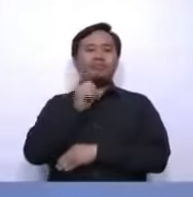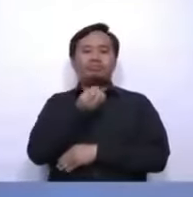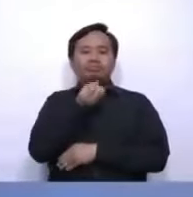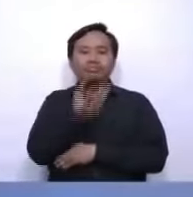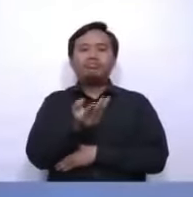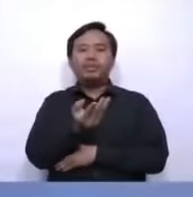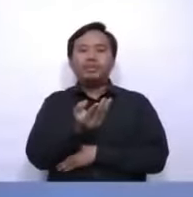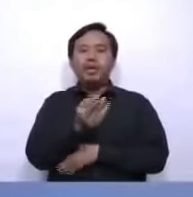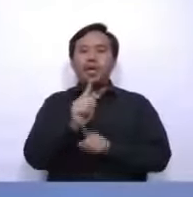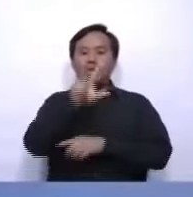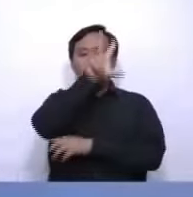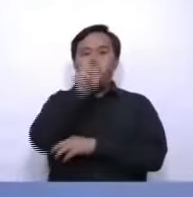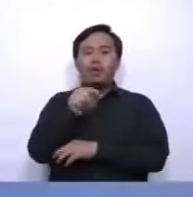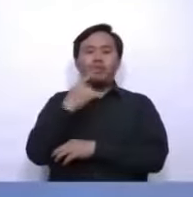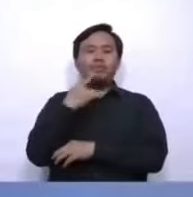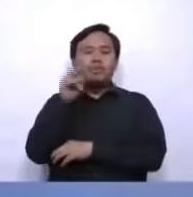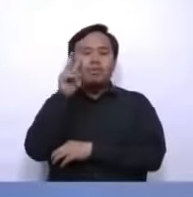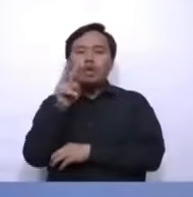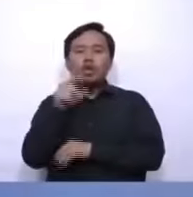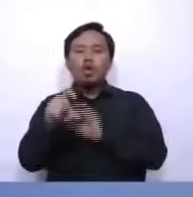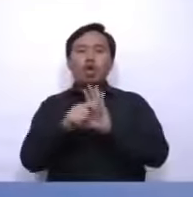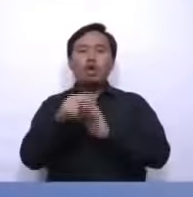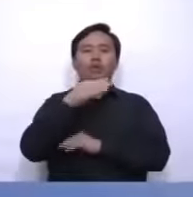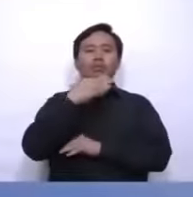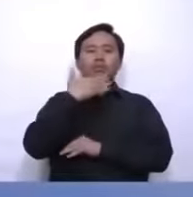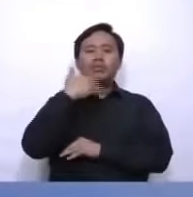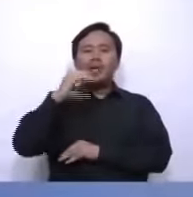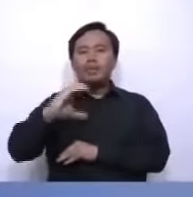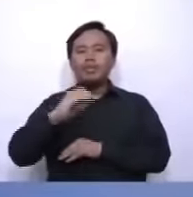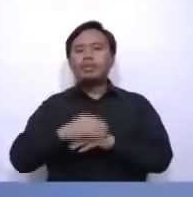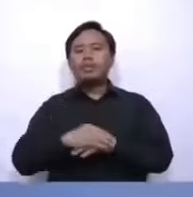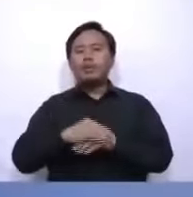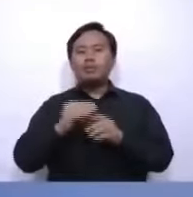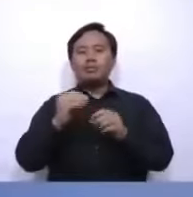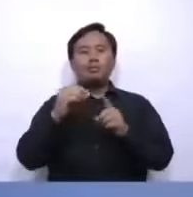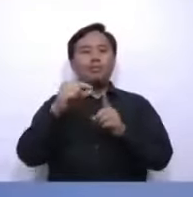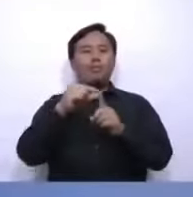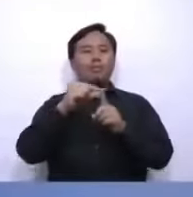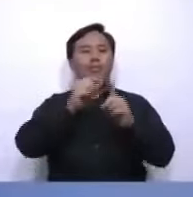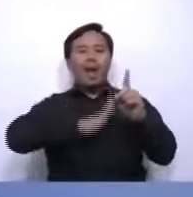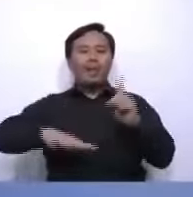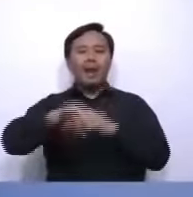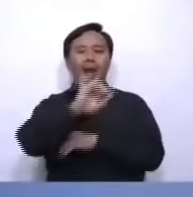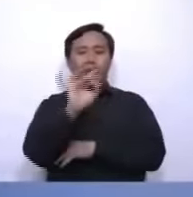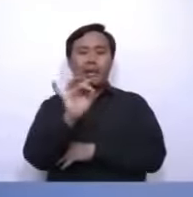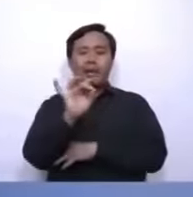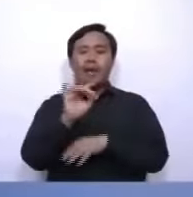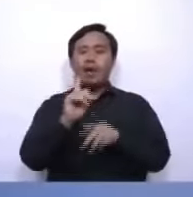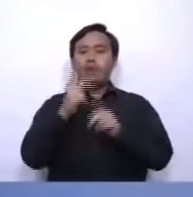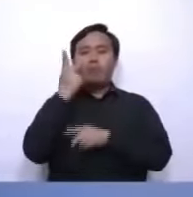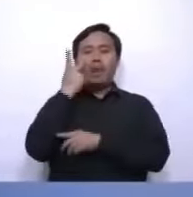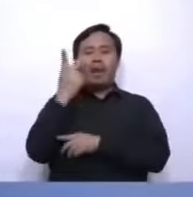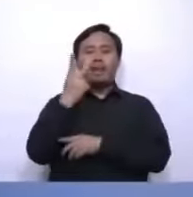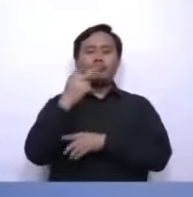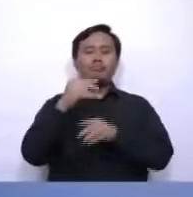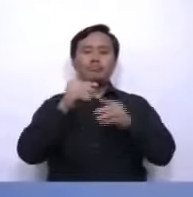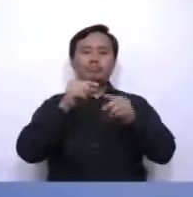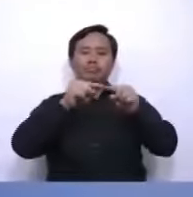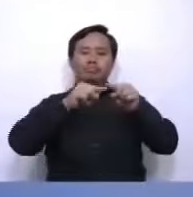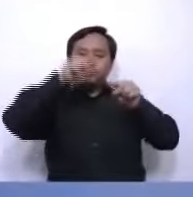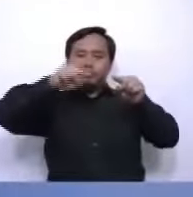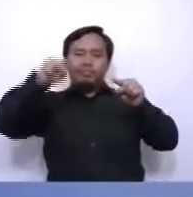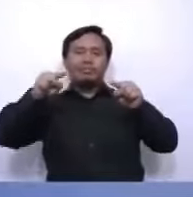harus melihat Bandung, melihat Ciamis, melihat panganan dan lain sebagainya. Kalau melihat indeks kesehatan, maka harus melihat